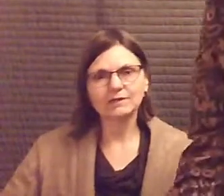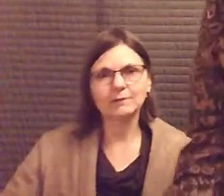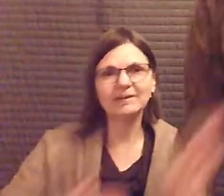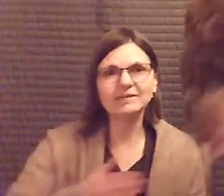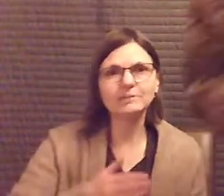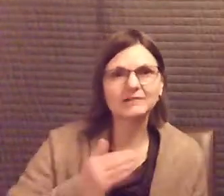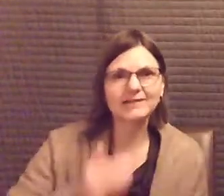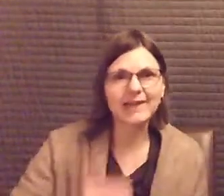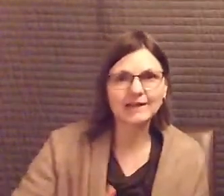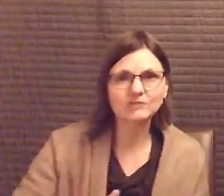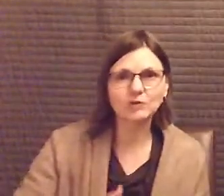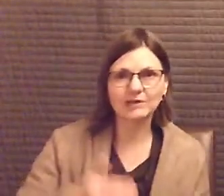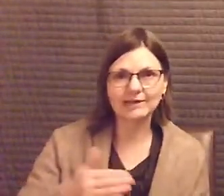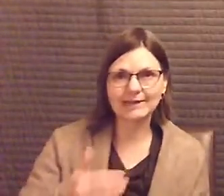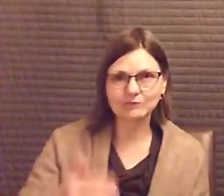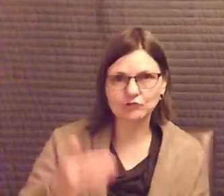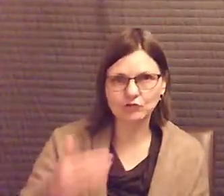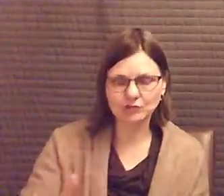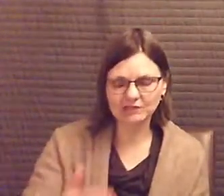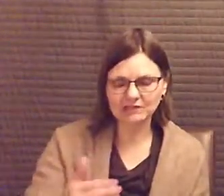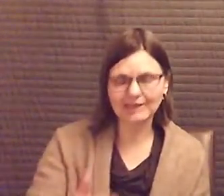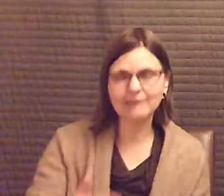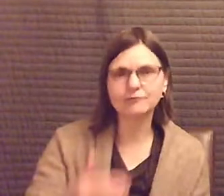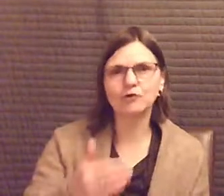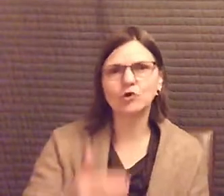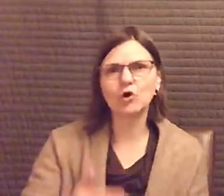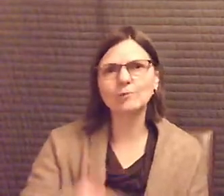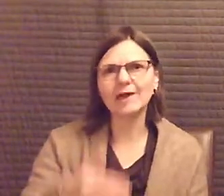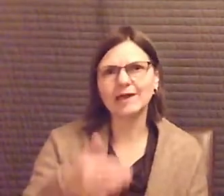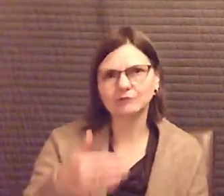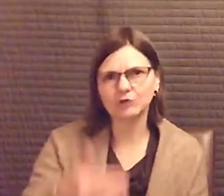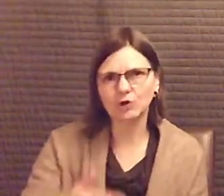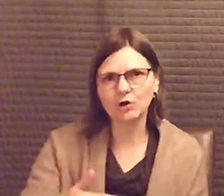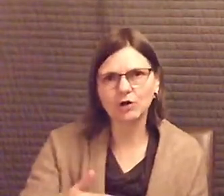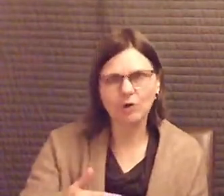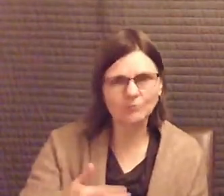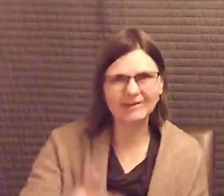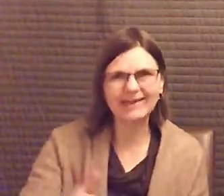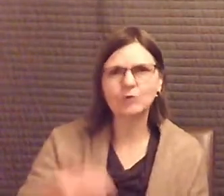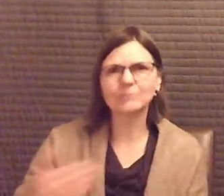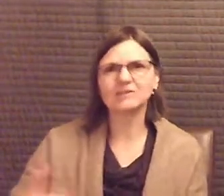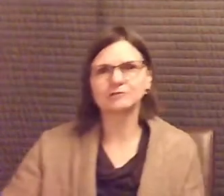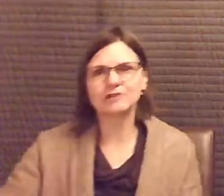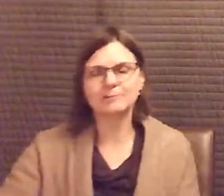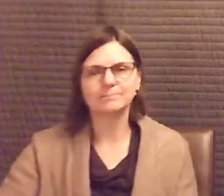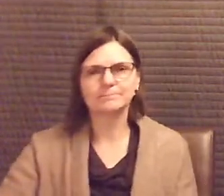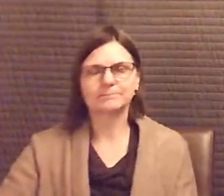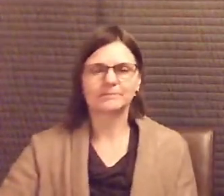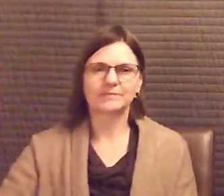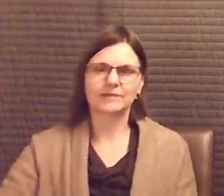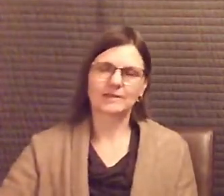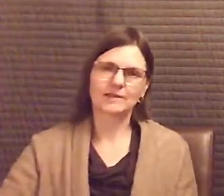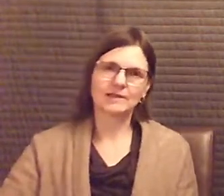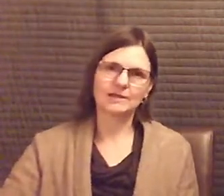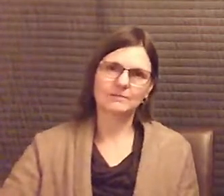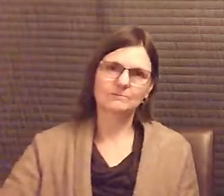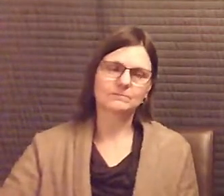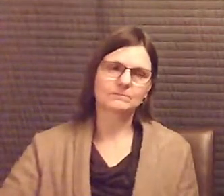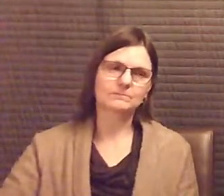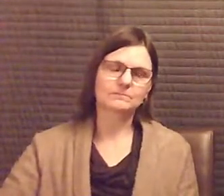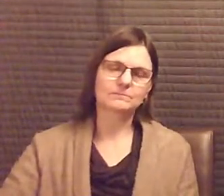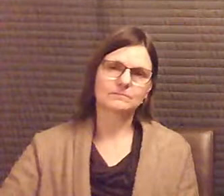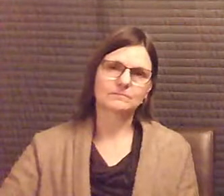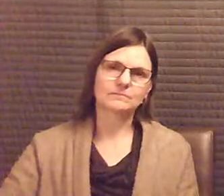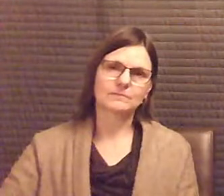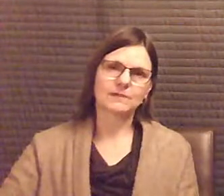live ben je bereid om je leek te sommen met je leven volkomen evere alle overeenkomt met dat van en shirley de